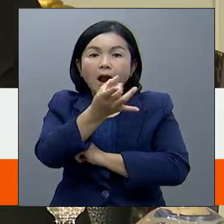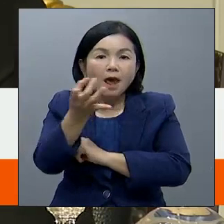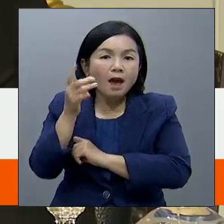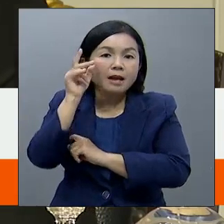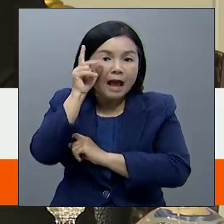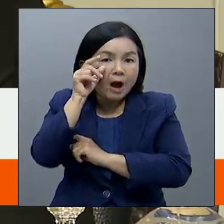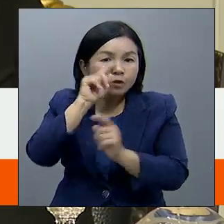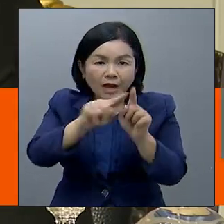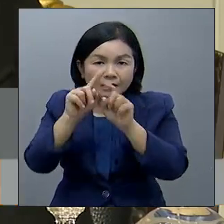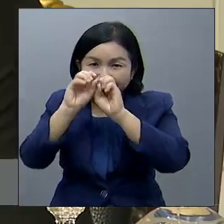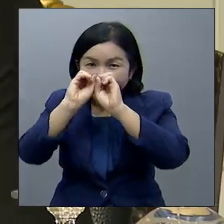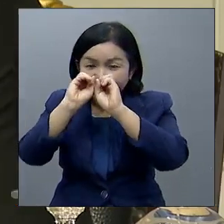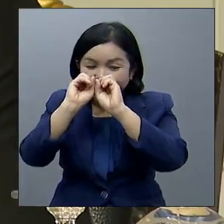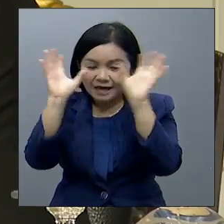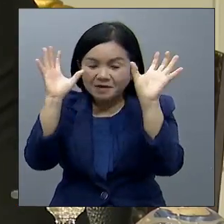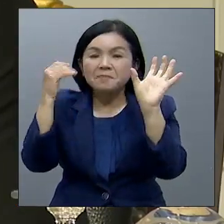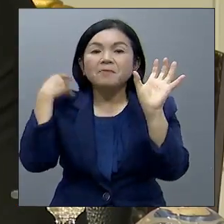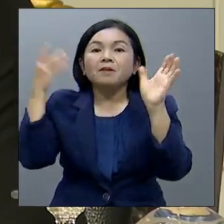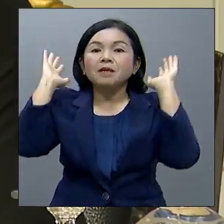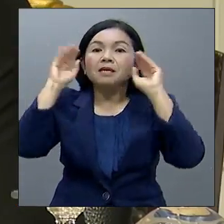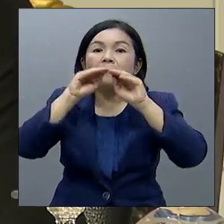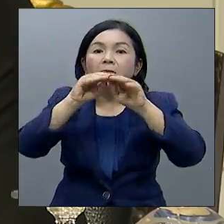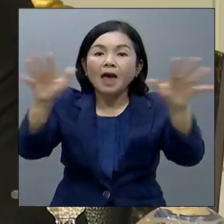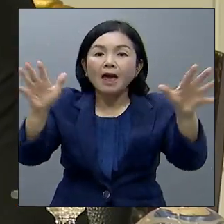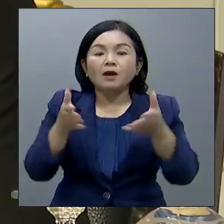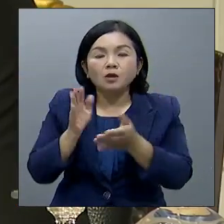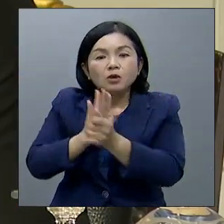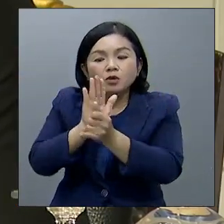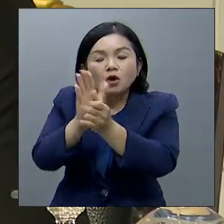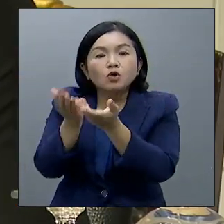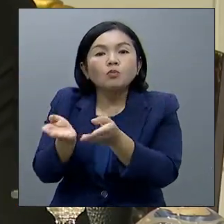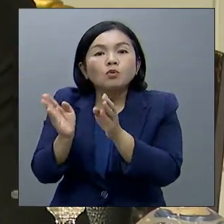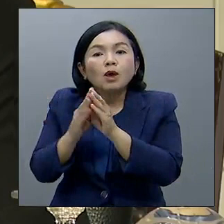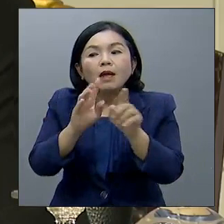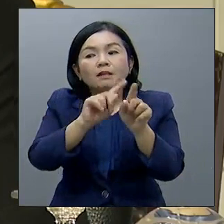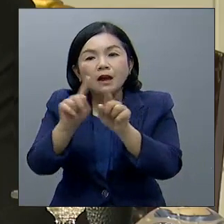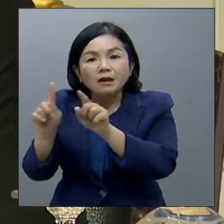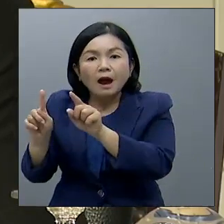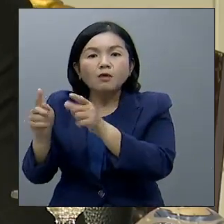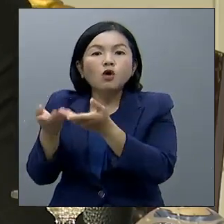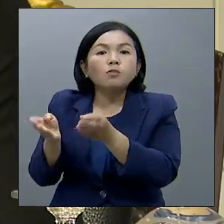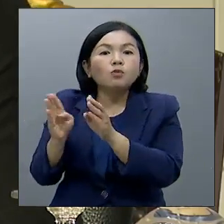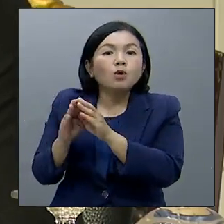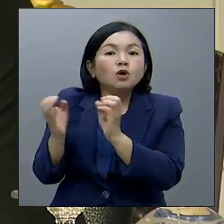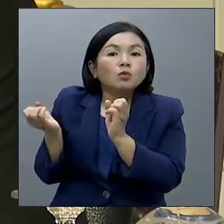งที่สุดนะครับเพื่อที่จะให้การดูแลกับครอบครัวของผู้ที่ประสบ